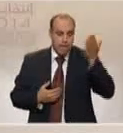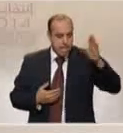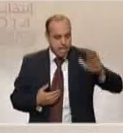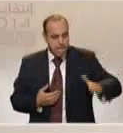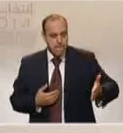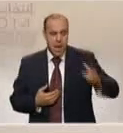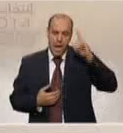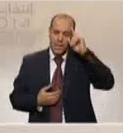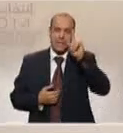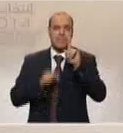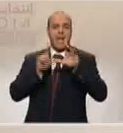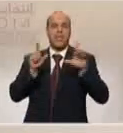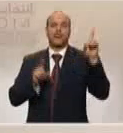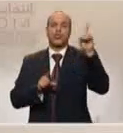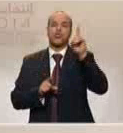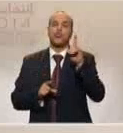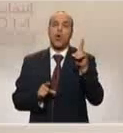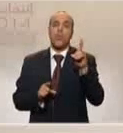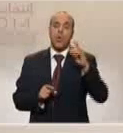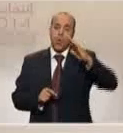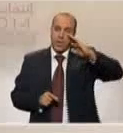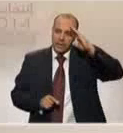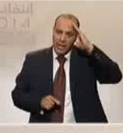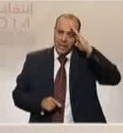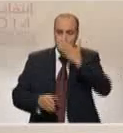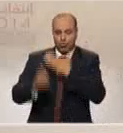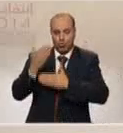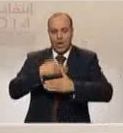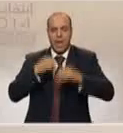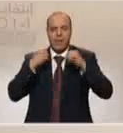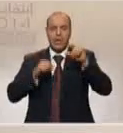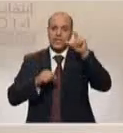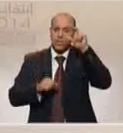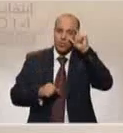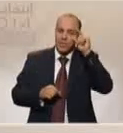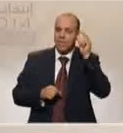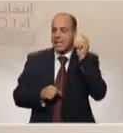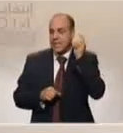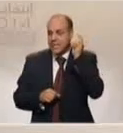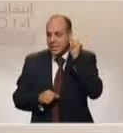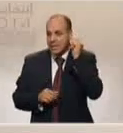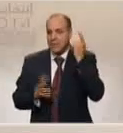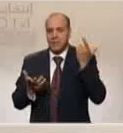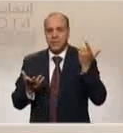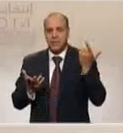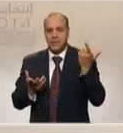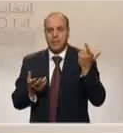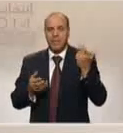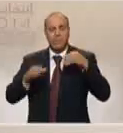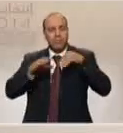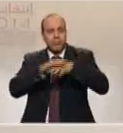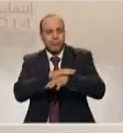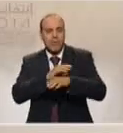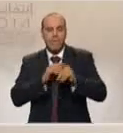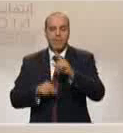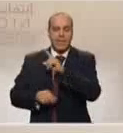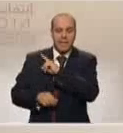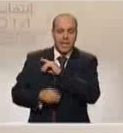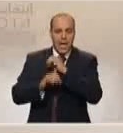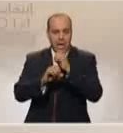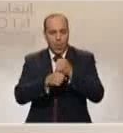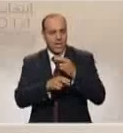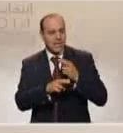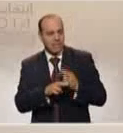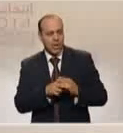ثوره 17 ديسمبر وبتحل جرح الثوره في سيدي بوزيد في القصرين وفي الحوض المنجمي وفي مدنين والكروان